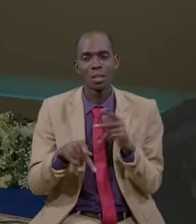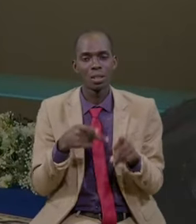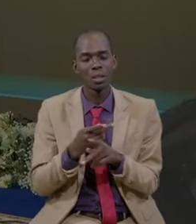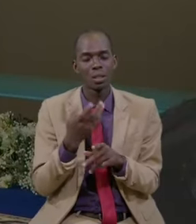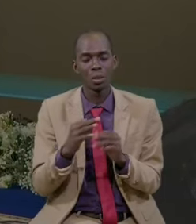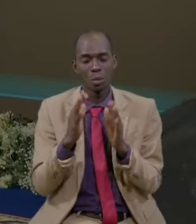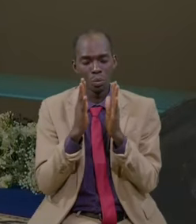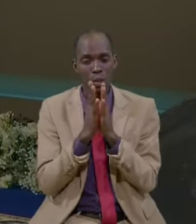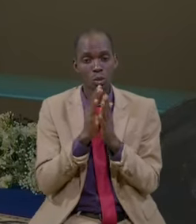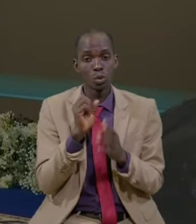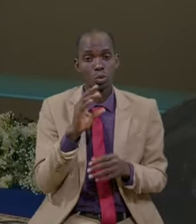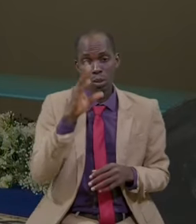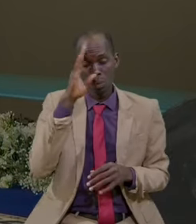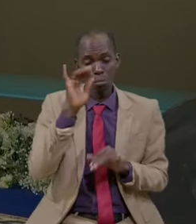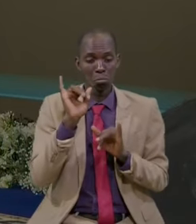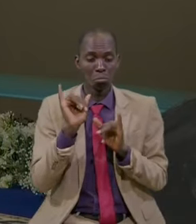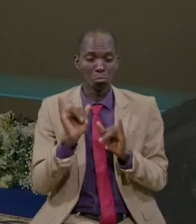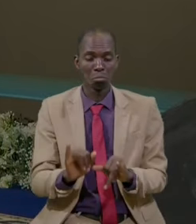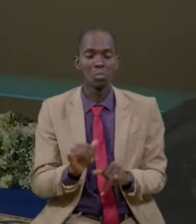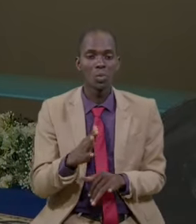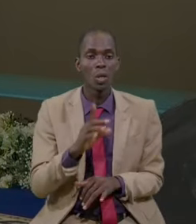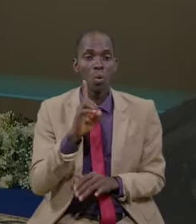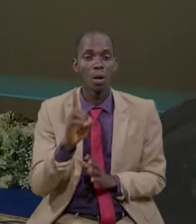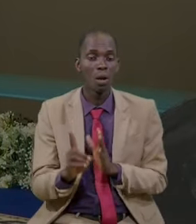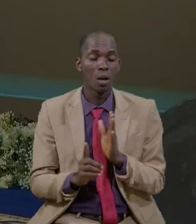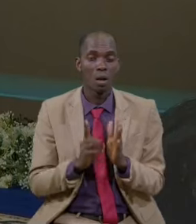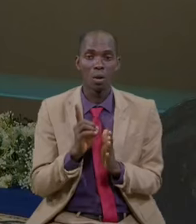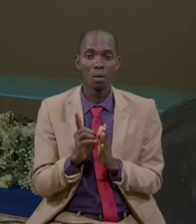Comment Dieu va-t-il exaucer ce type de prière? L'homme est resté là. Une heure